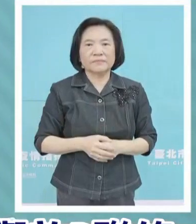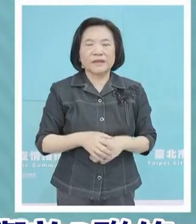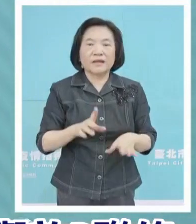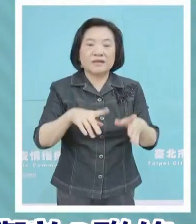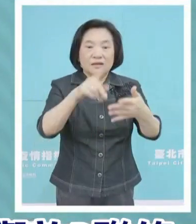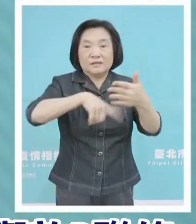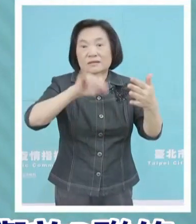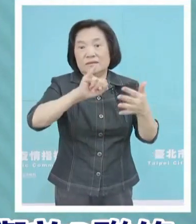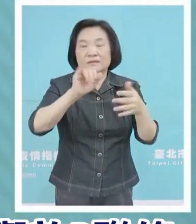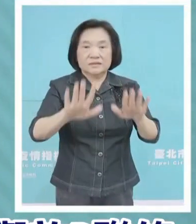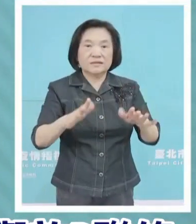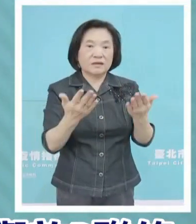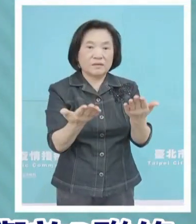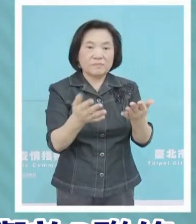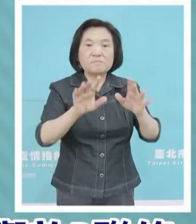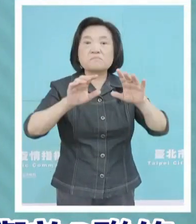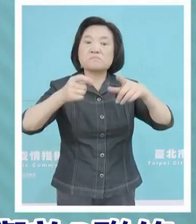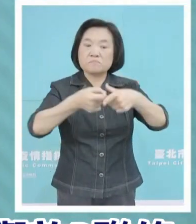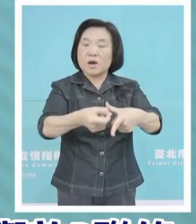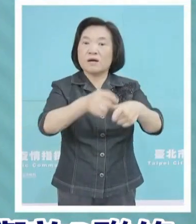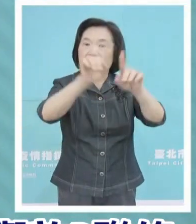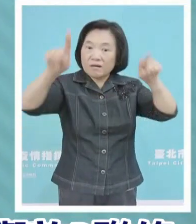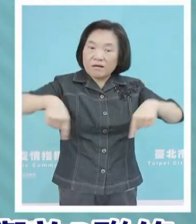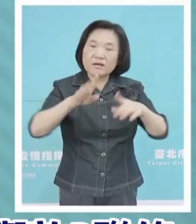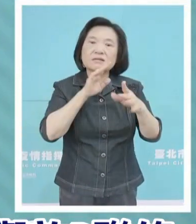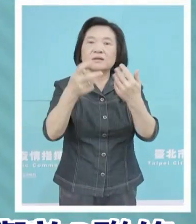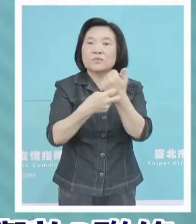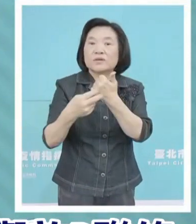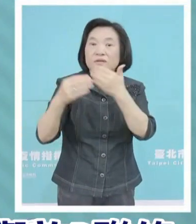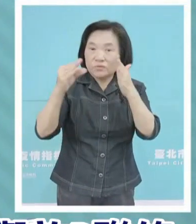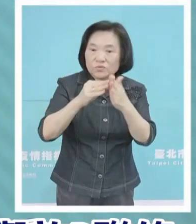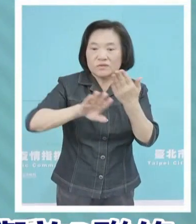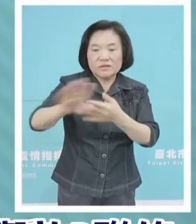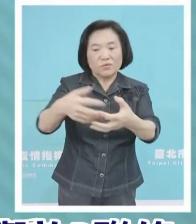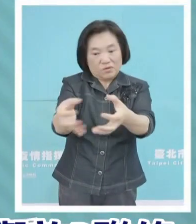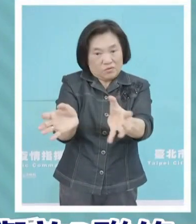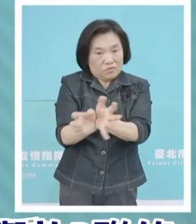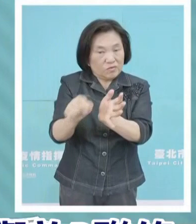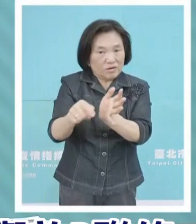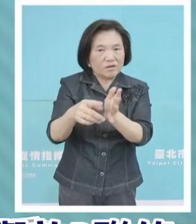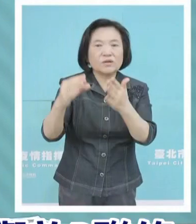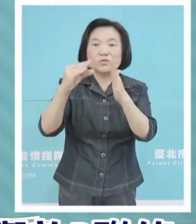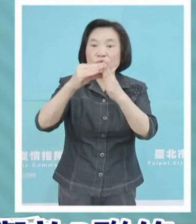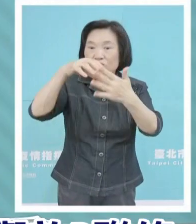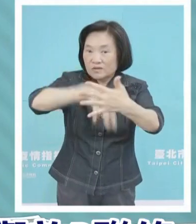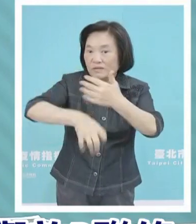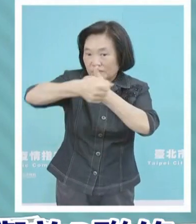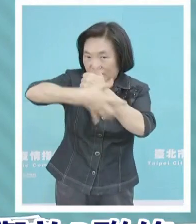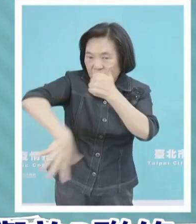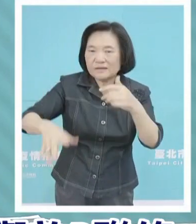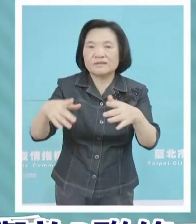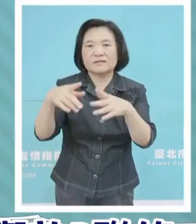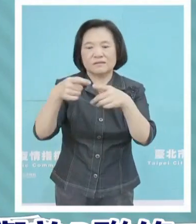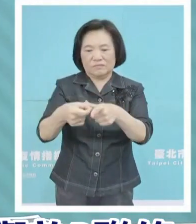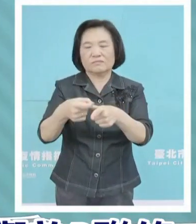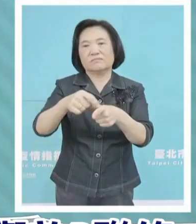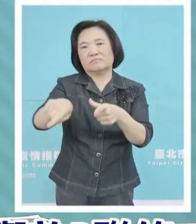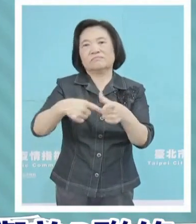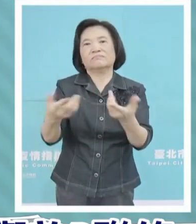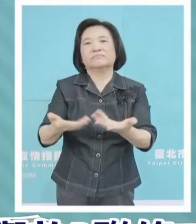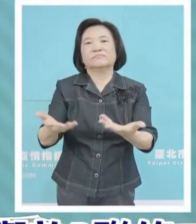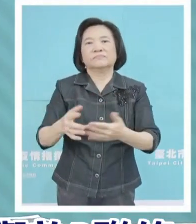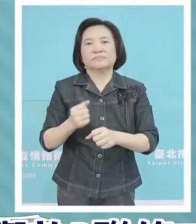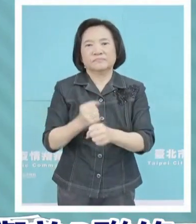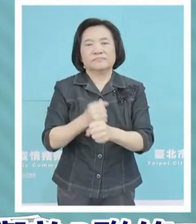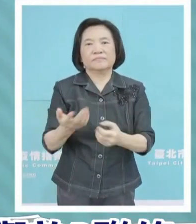们卫生局的另外一个工作群组，就是他们局内的工作群组。其实在我们府级，我们也有一个工作